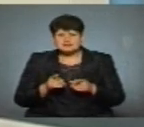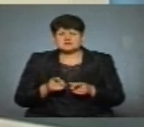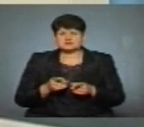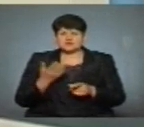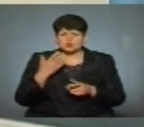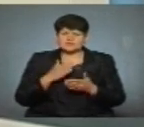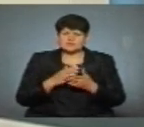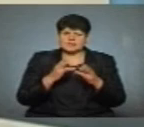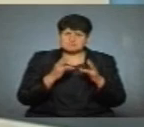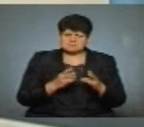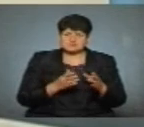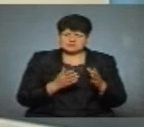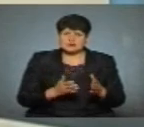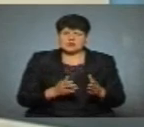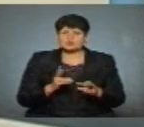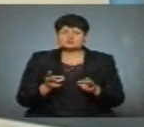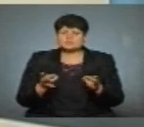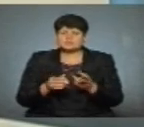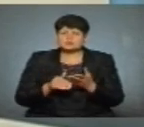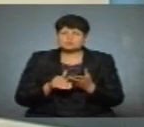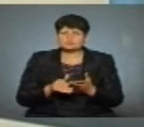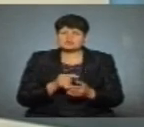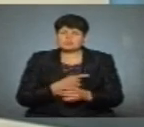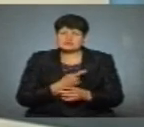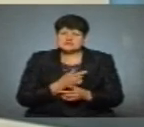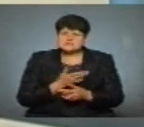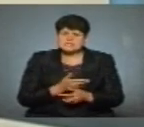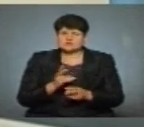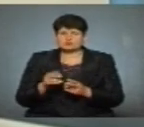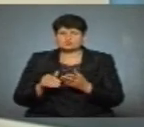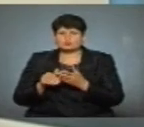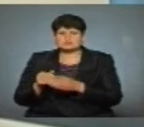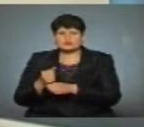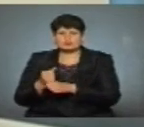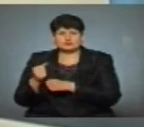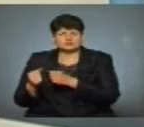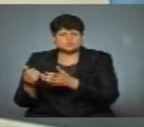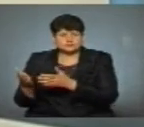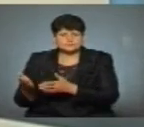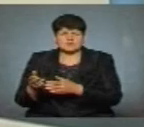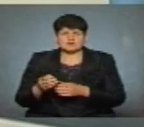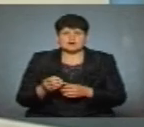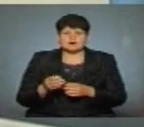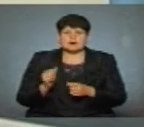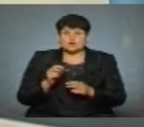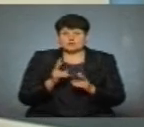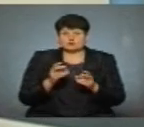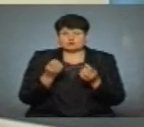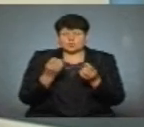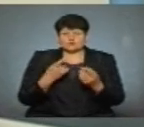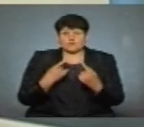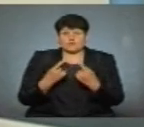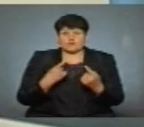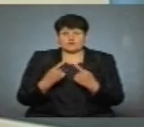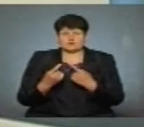є біда, когось треба допомогти в медицині комусь треба допомогти з роботою. От. А з кимось просто треба